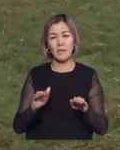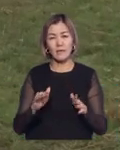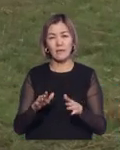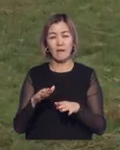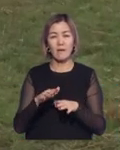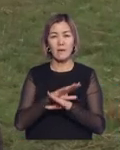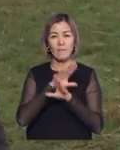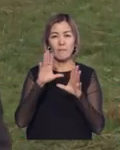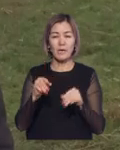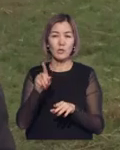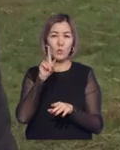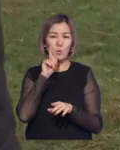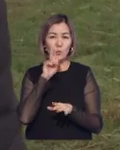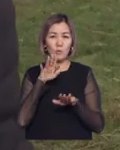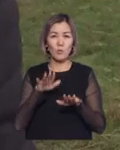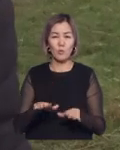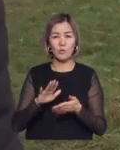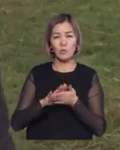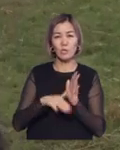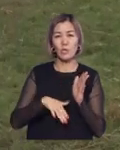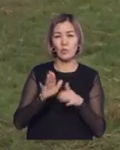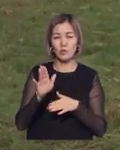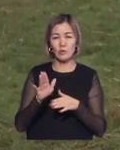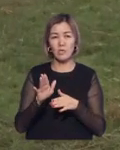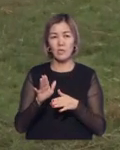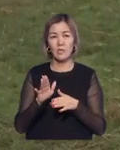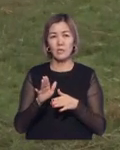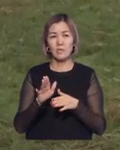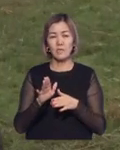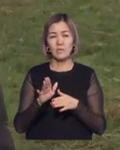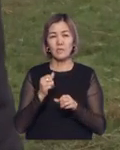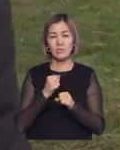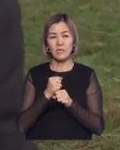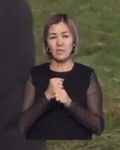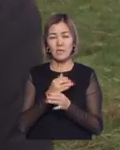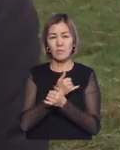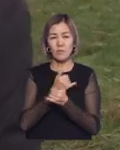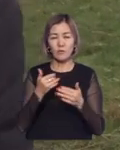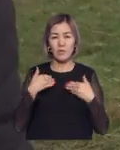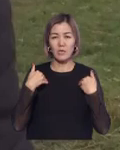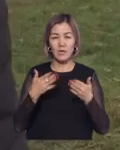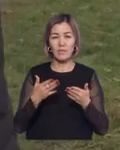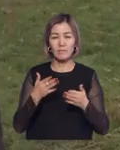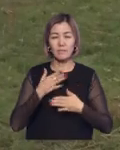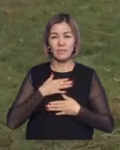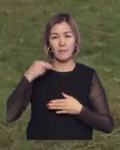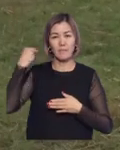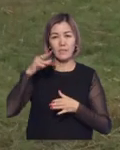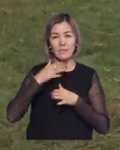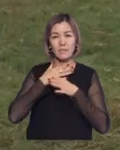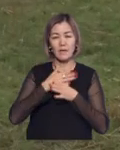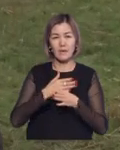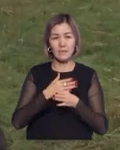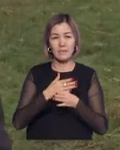халыққа болса да үлкен мынау жағдай жасалып отыр. Осы жағдайдың бәрі жасалып отырған біздің осы президентіміздің арқасы,